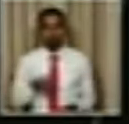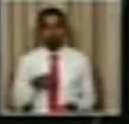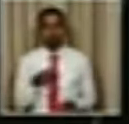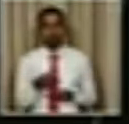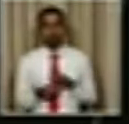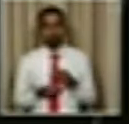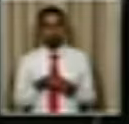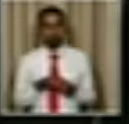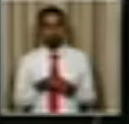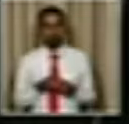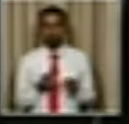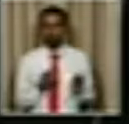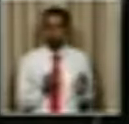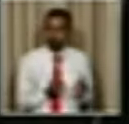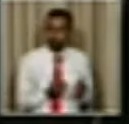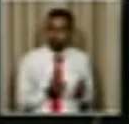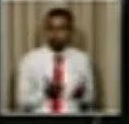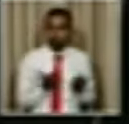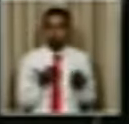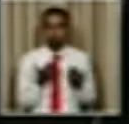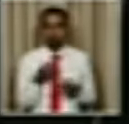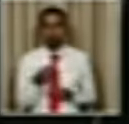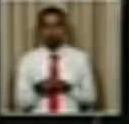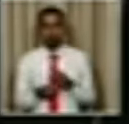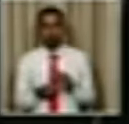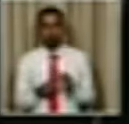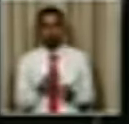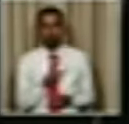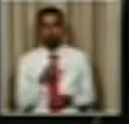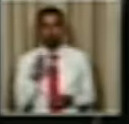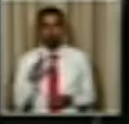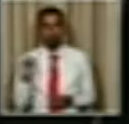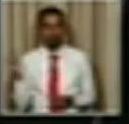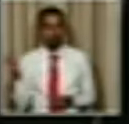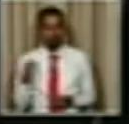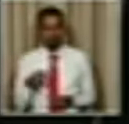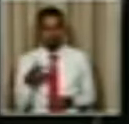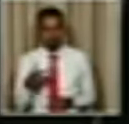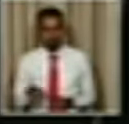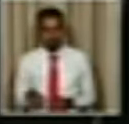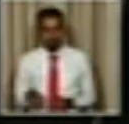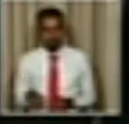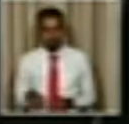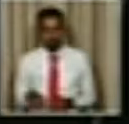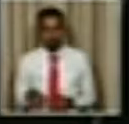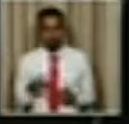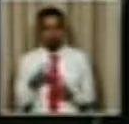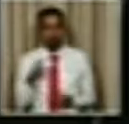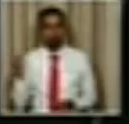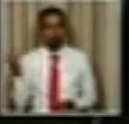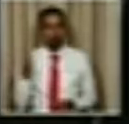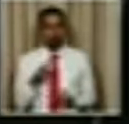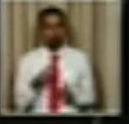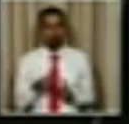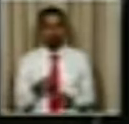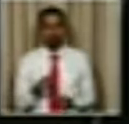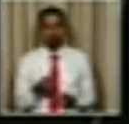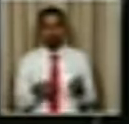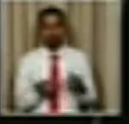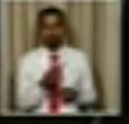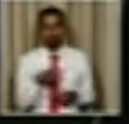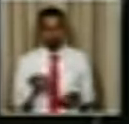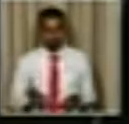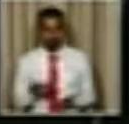ඉන්නවා. එයා පුංචි තැන්වලින් ගිහිල්ලා සමහර ව්‍යාපාරිකයෝ රුපියල් 75ක් අරන් ආවිල්ලා තමයි කොළඹට ඇවිල්ලා දෙහි විකුණලා අද